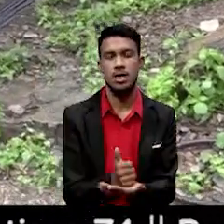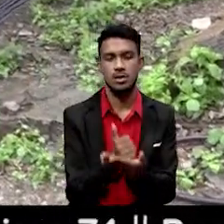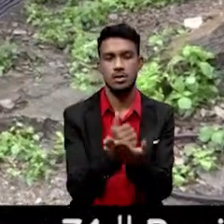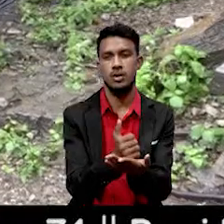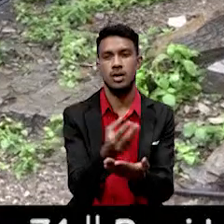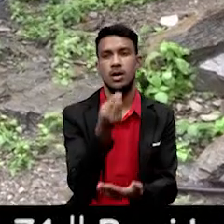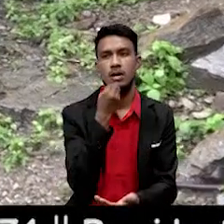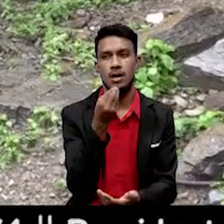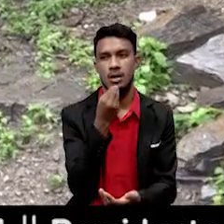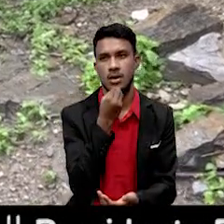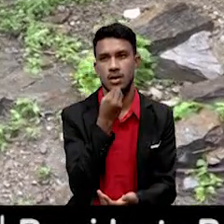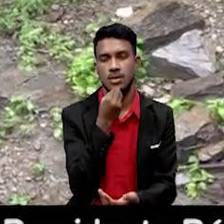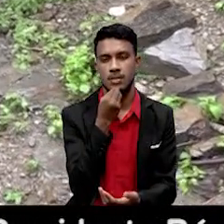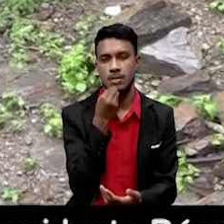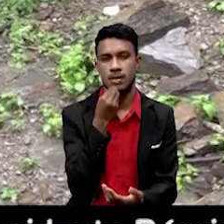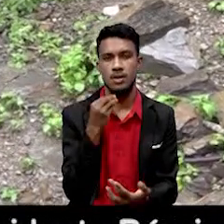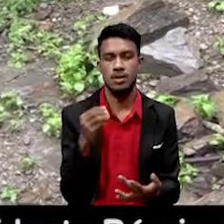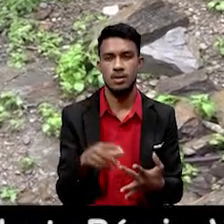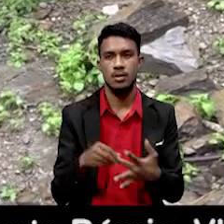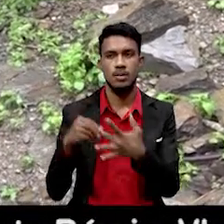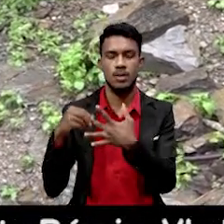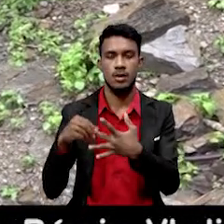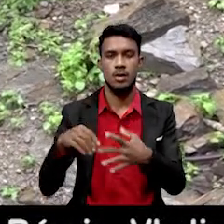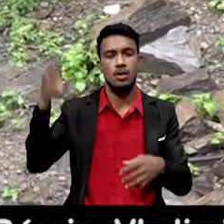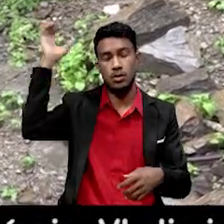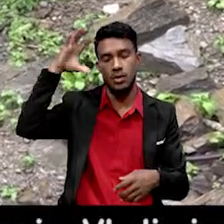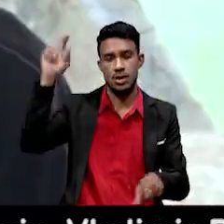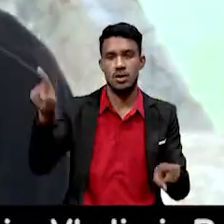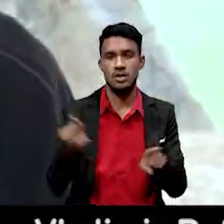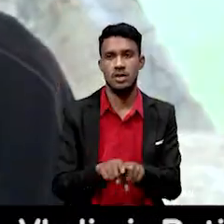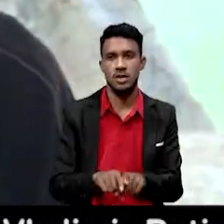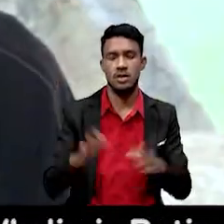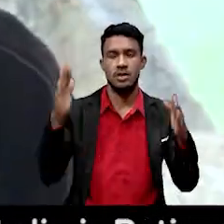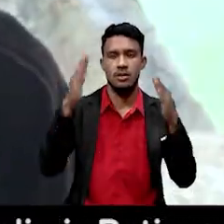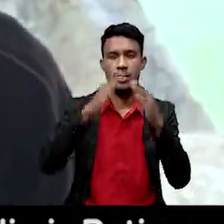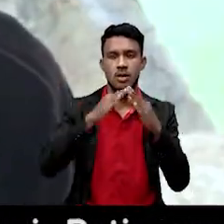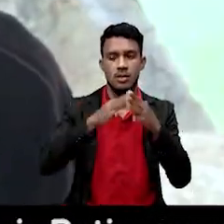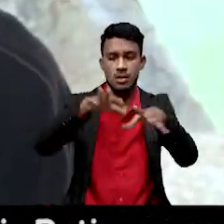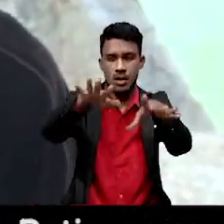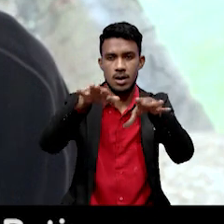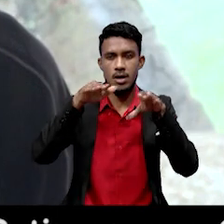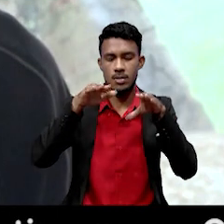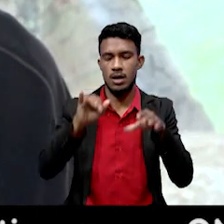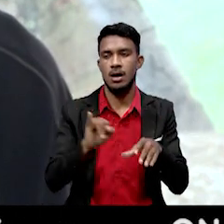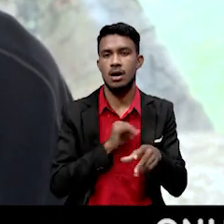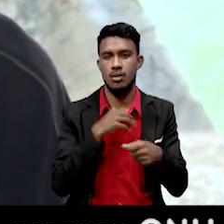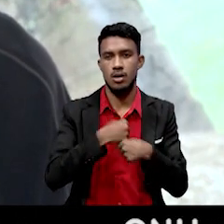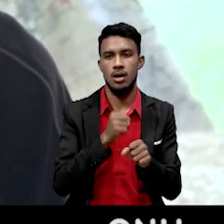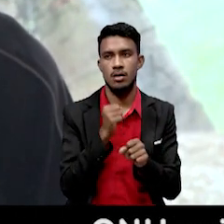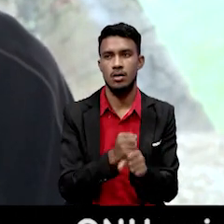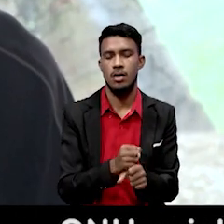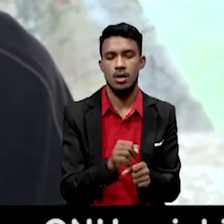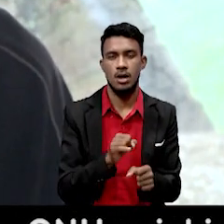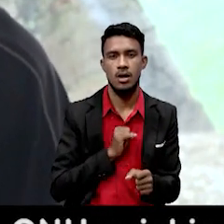se liliuba udan hanesa ne iha maho kalen karau halo tambah kalen au katua